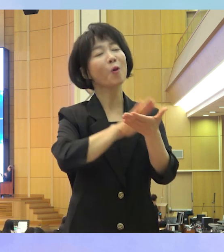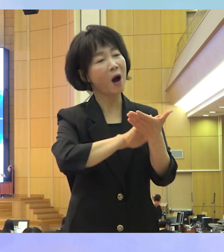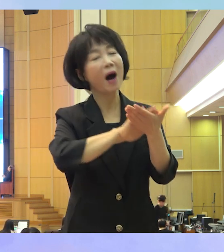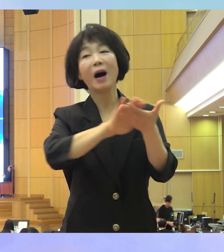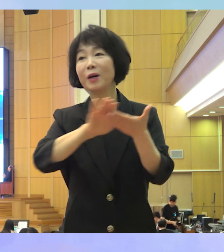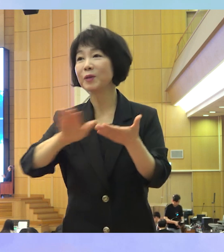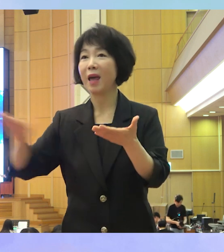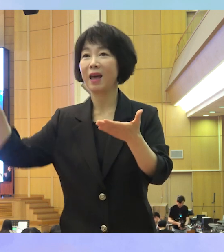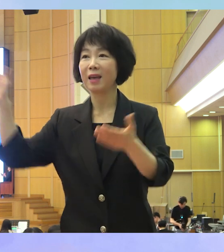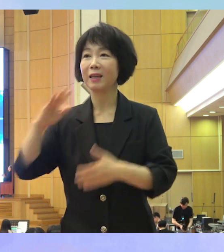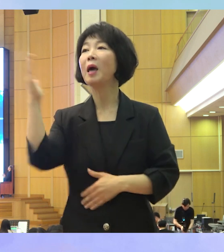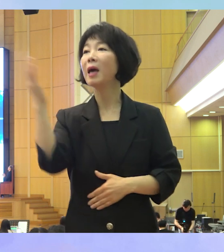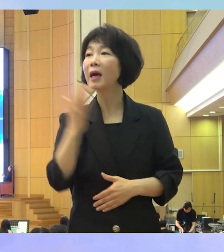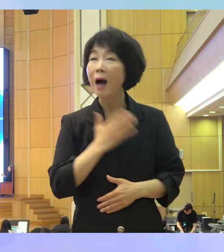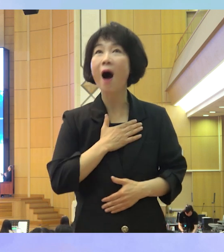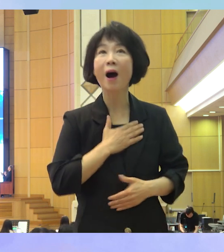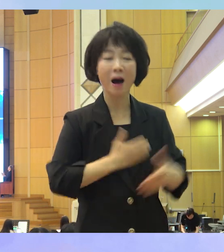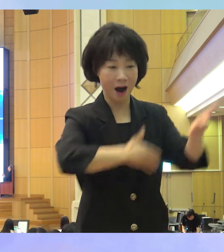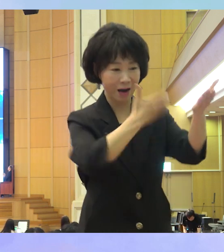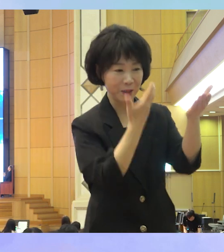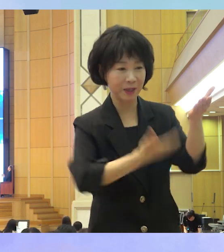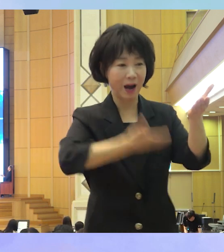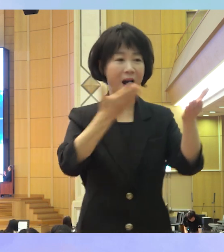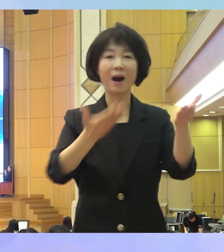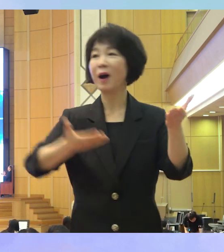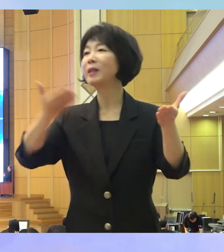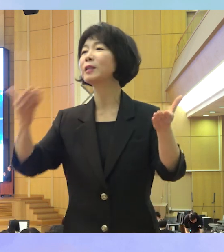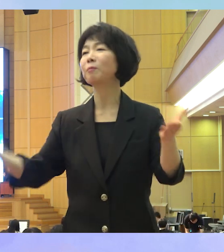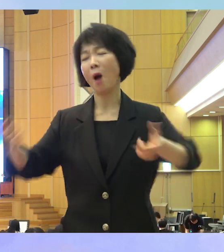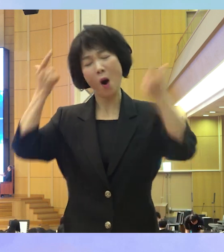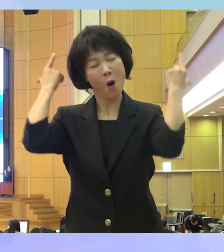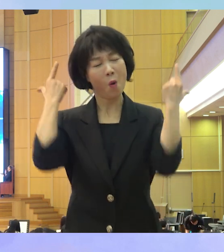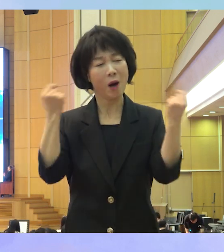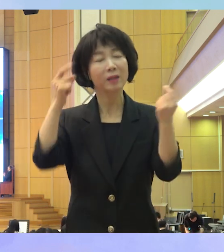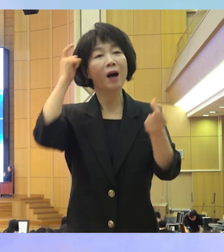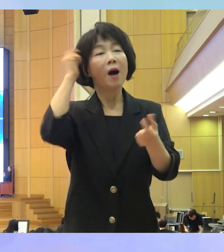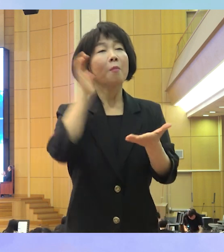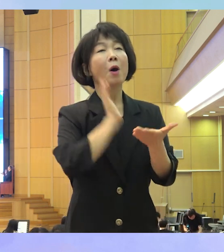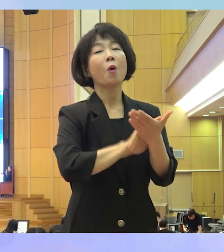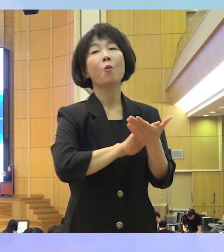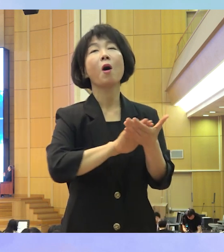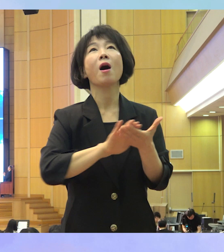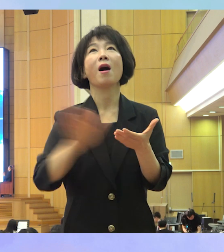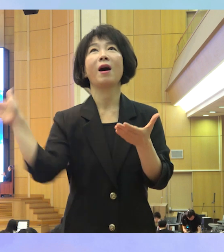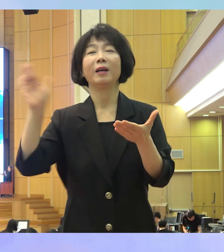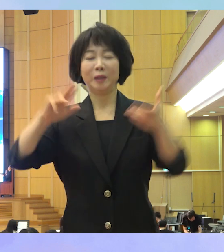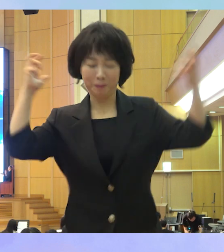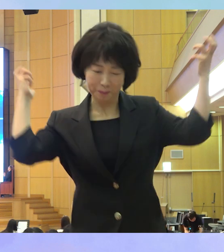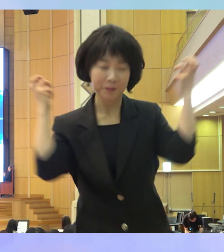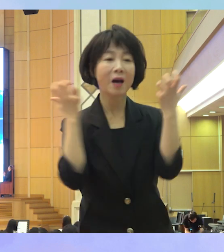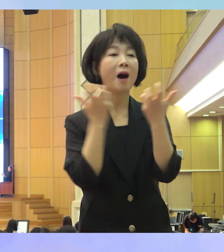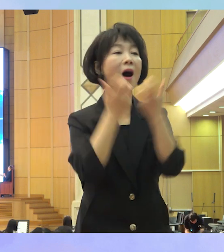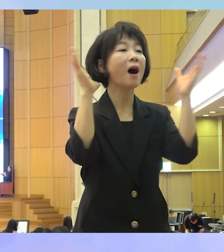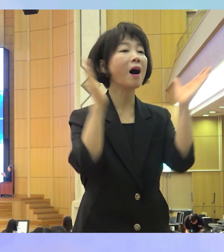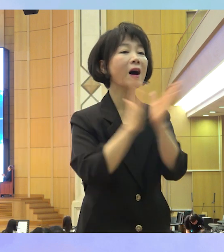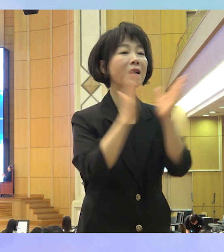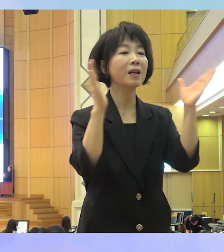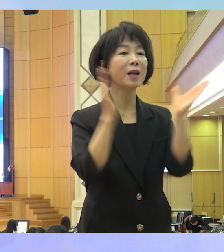강같은 평화 내게 강같은 평화가 넘치네.